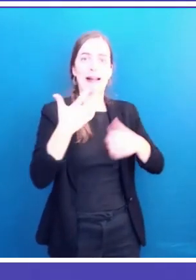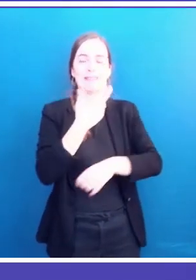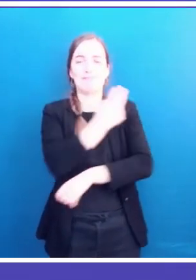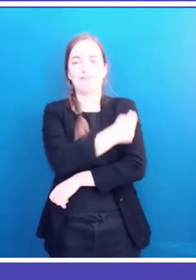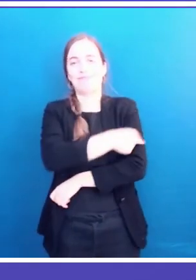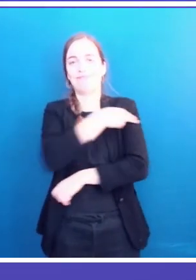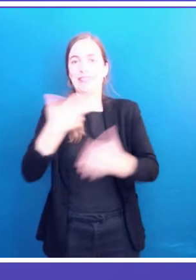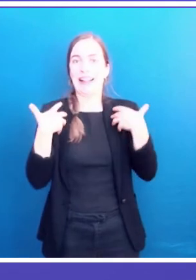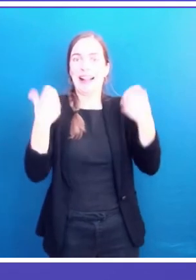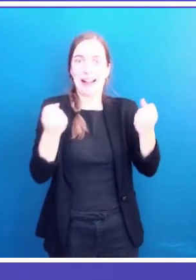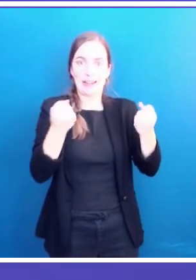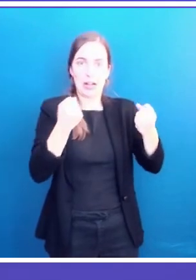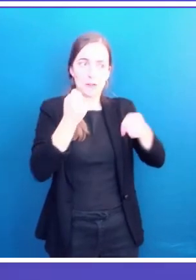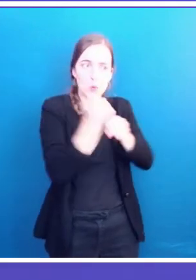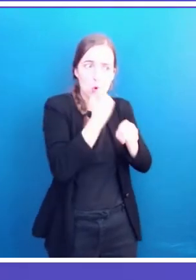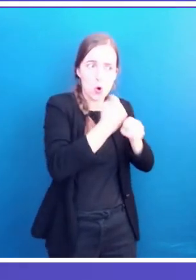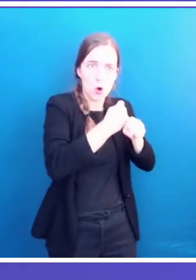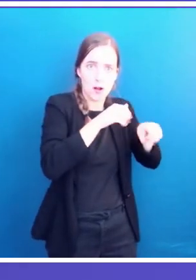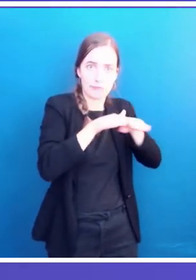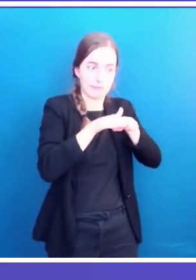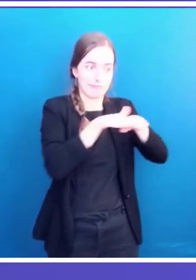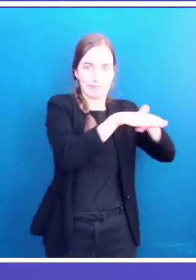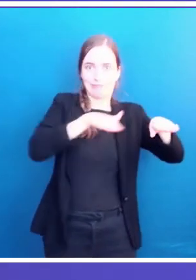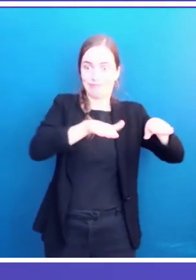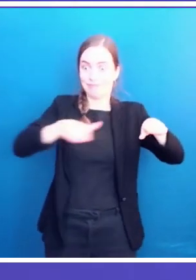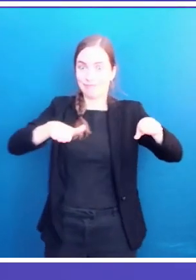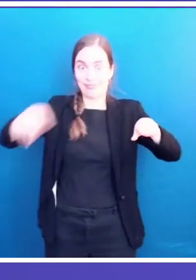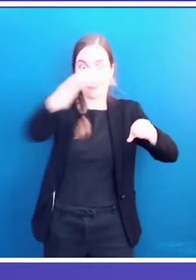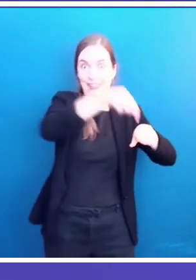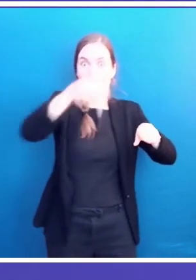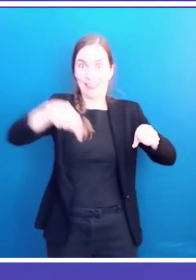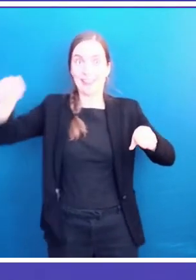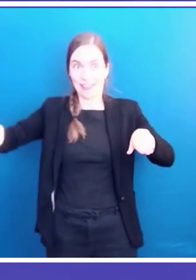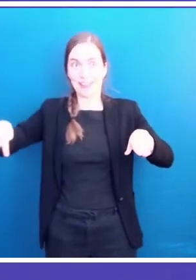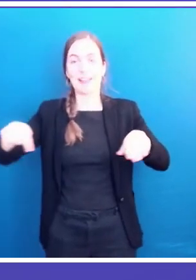البلديات وغيره، بغية تخطي المشاكل الصحية.